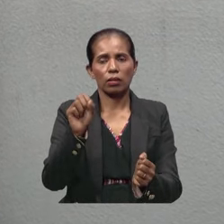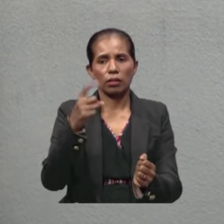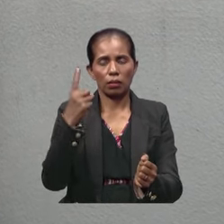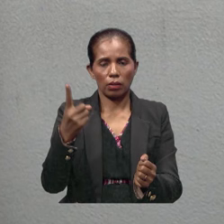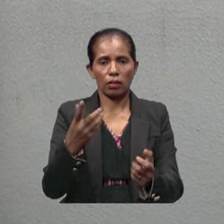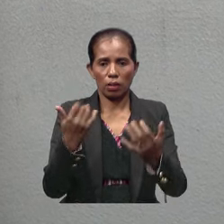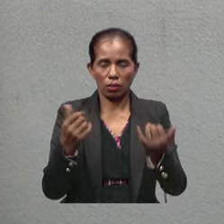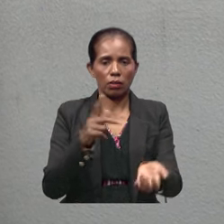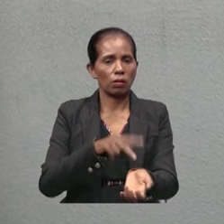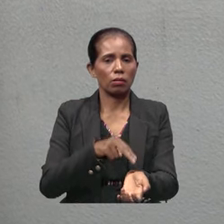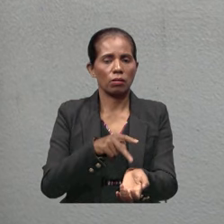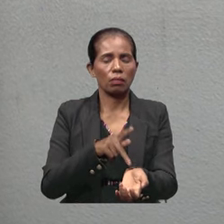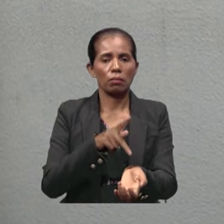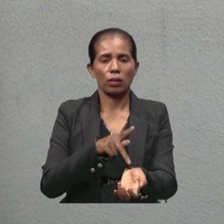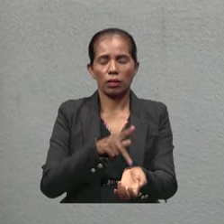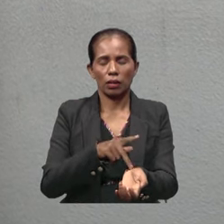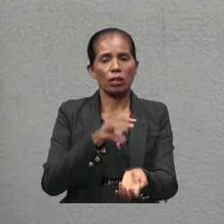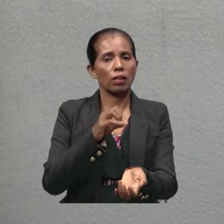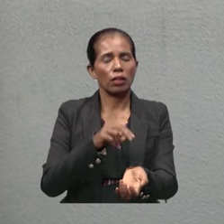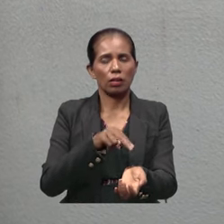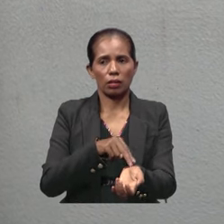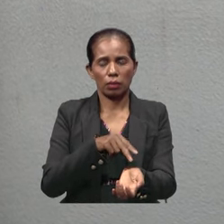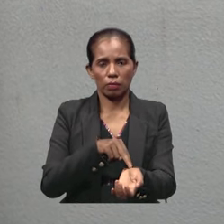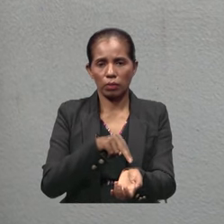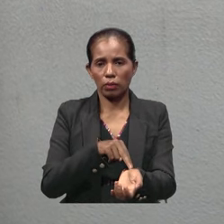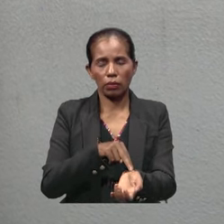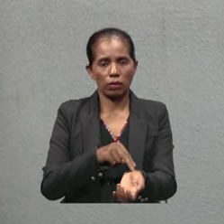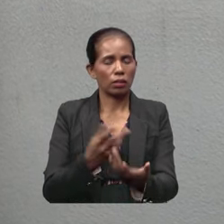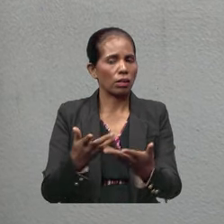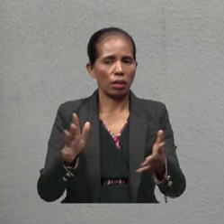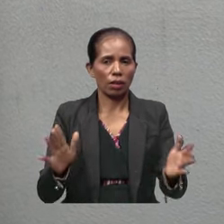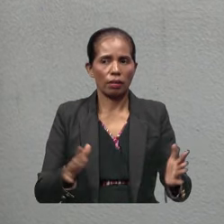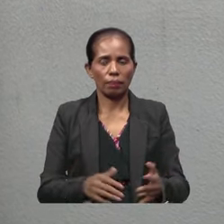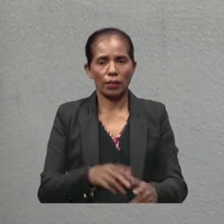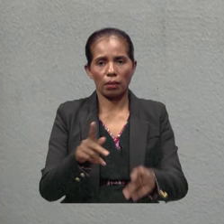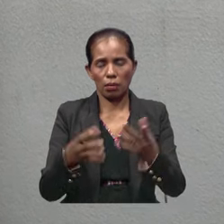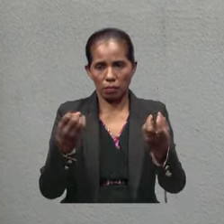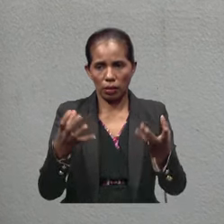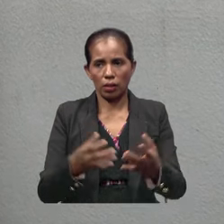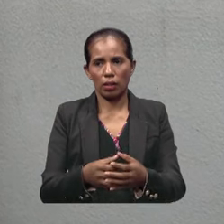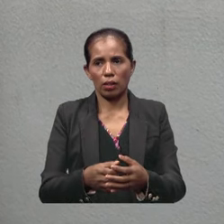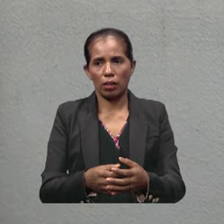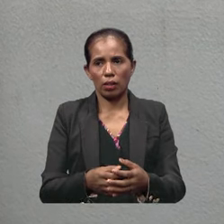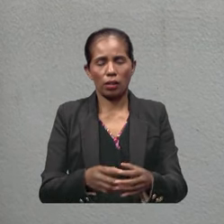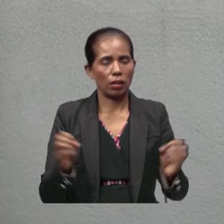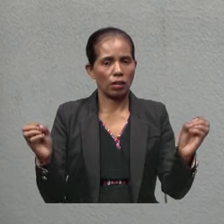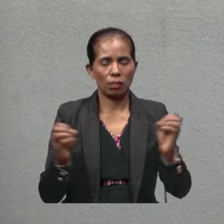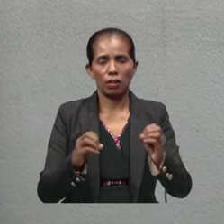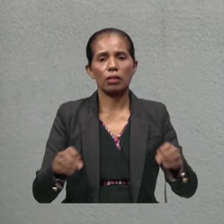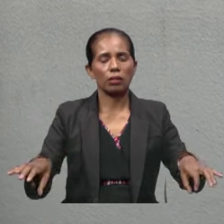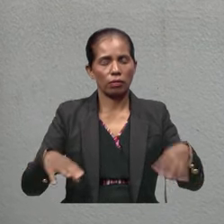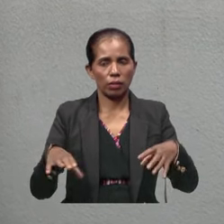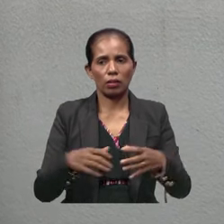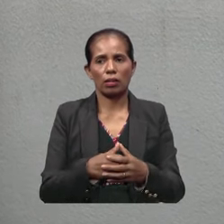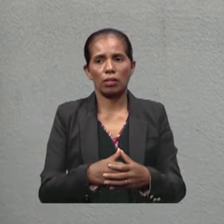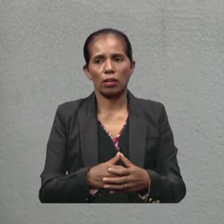menos. Enfermeiro, perdão, se contrataram lá, e tem de tamba para, a minha emergência lá é contratada com a NGV, então,